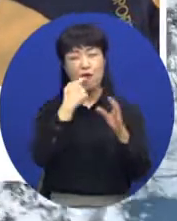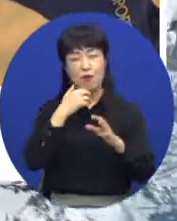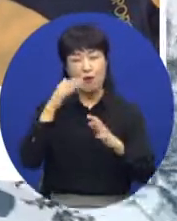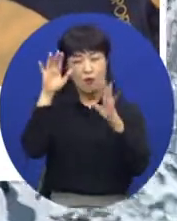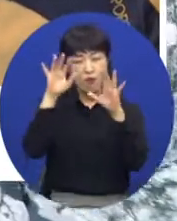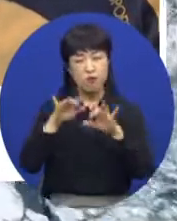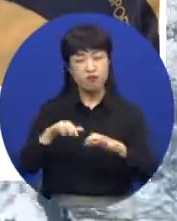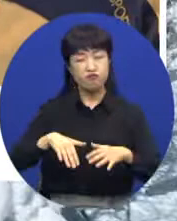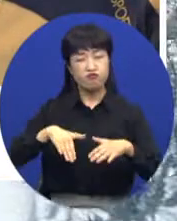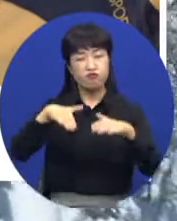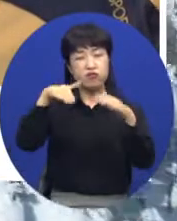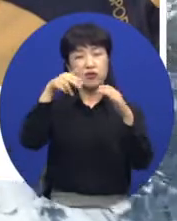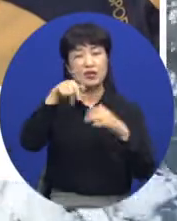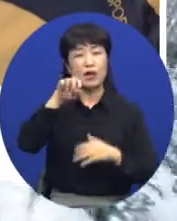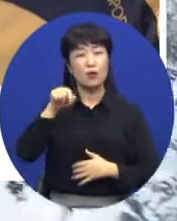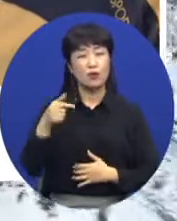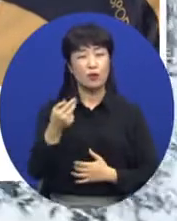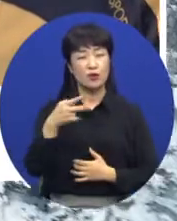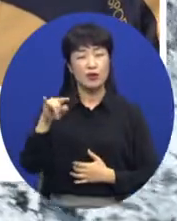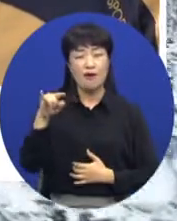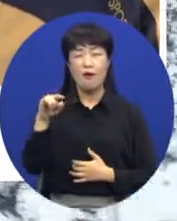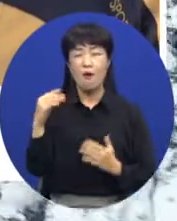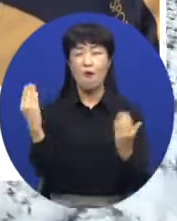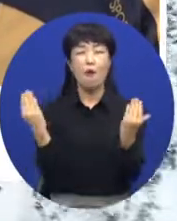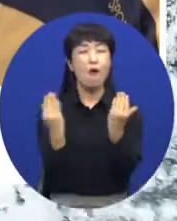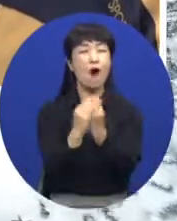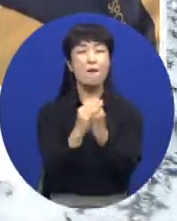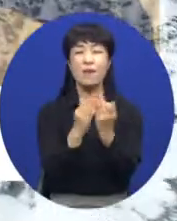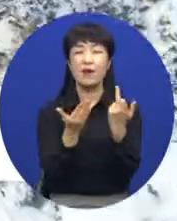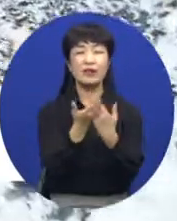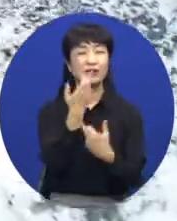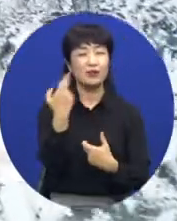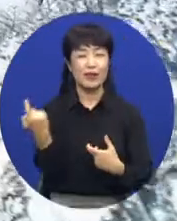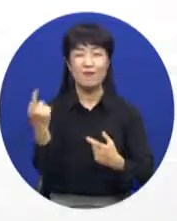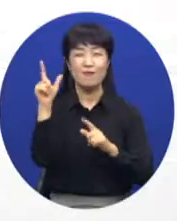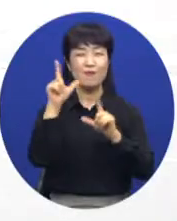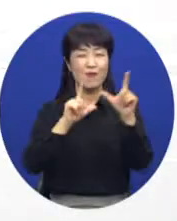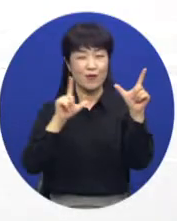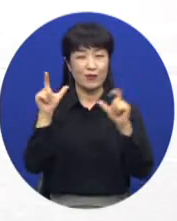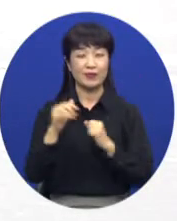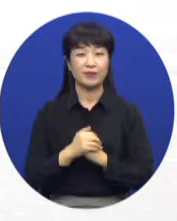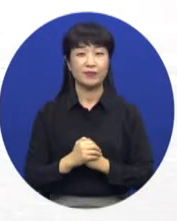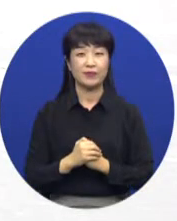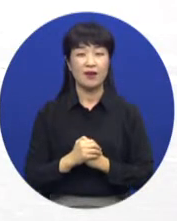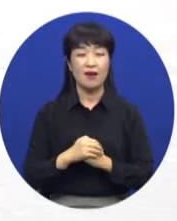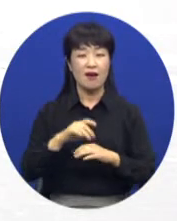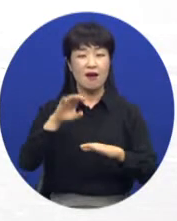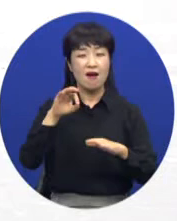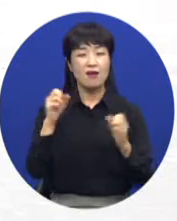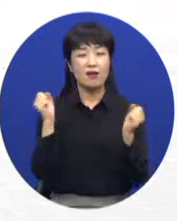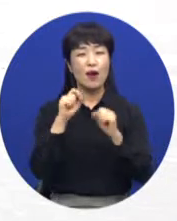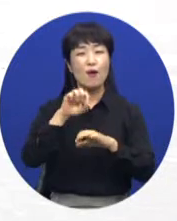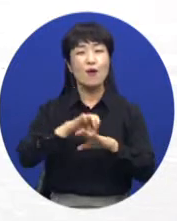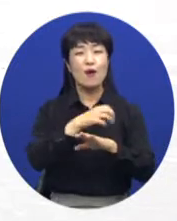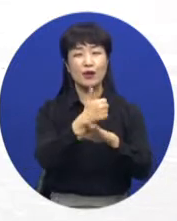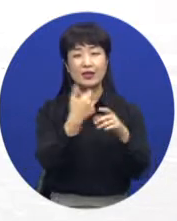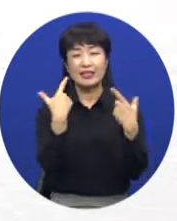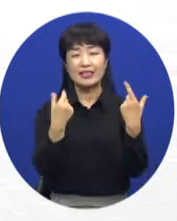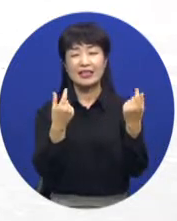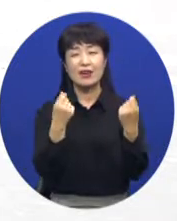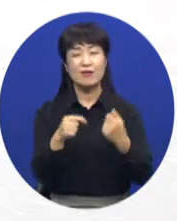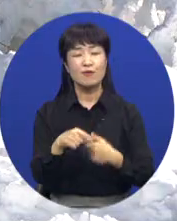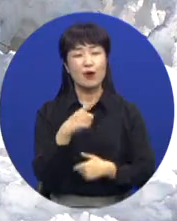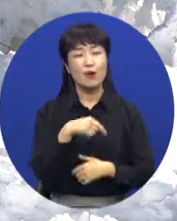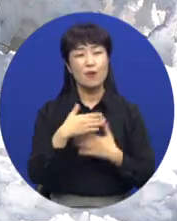또 상고대 이런 것들이 완벽한 오늘 한라산 인 것 같습니다 설국으로 변한 한라산이 코로나 l 그루 지친